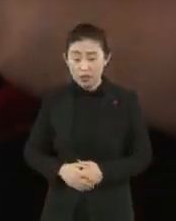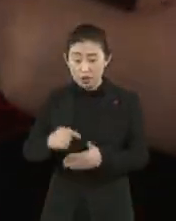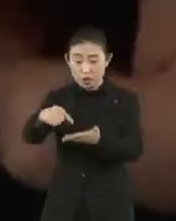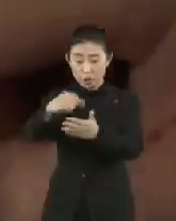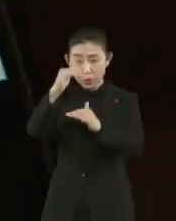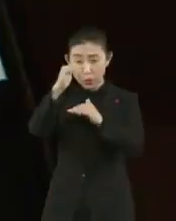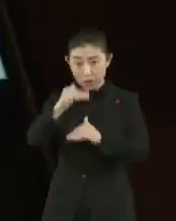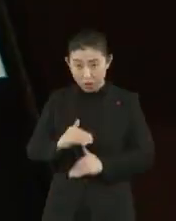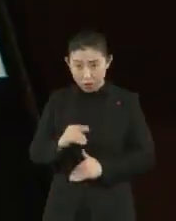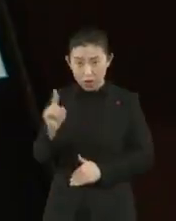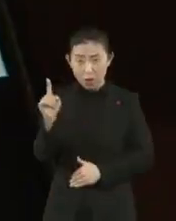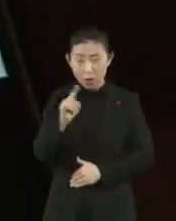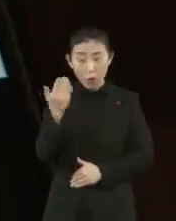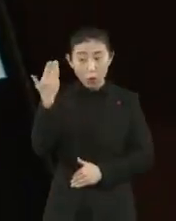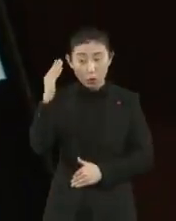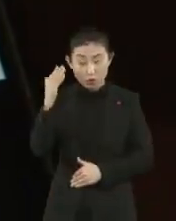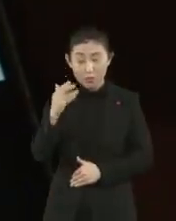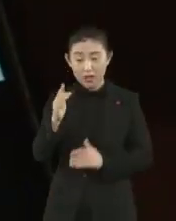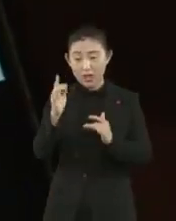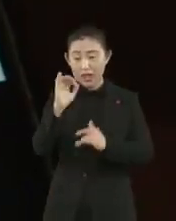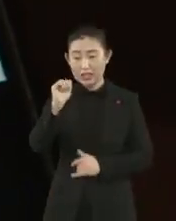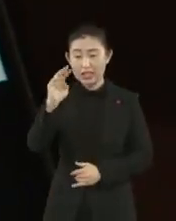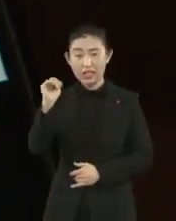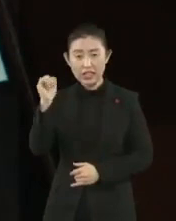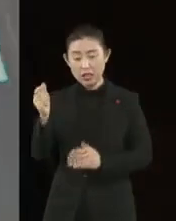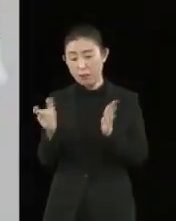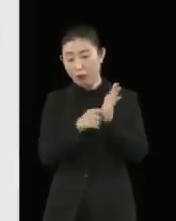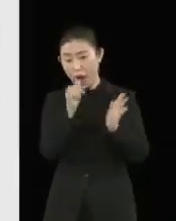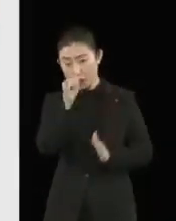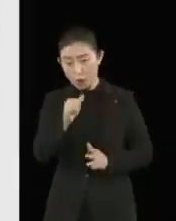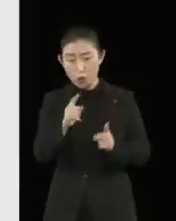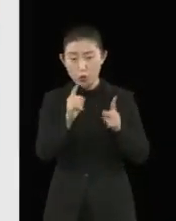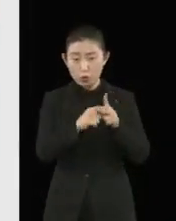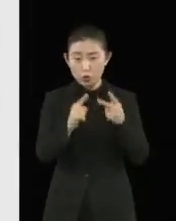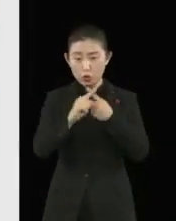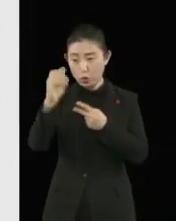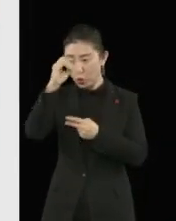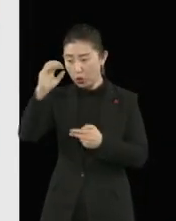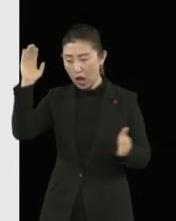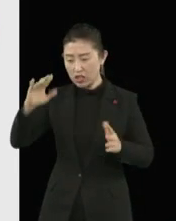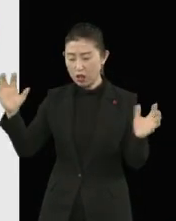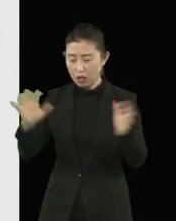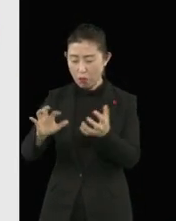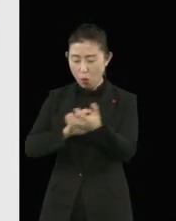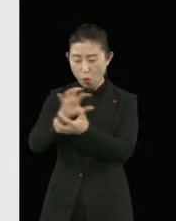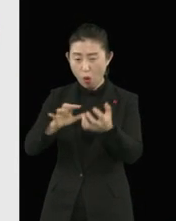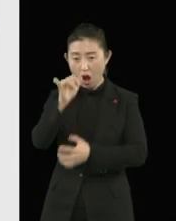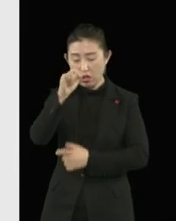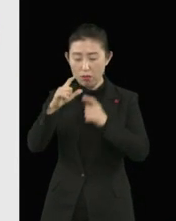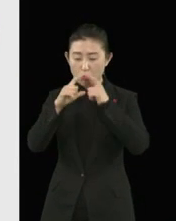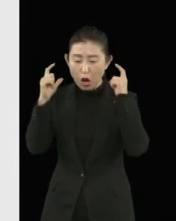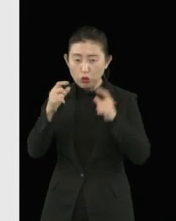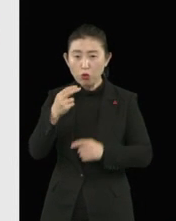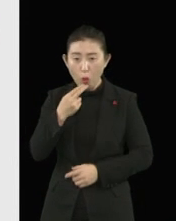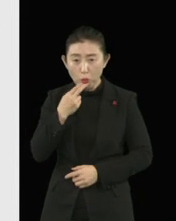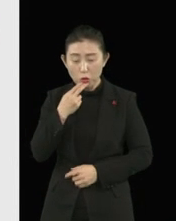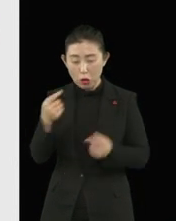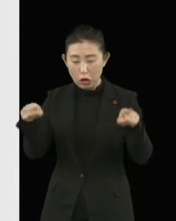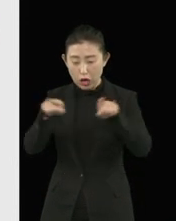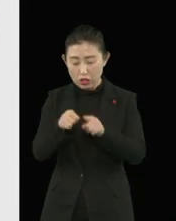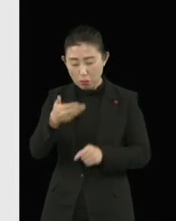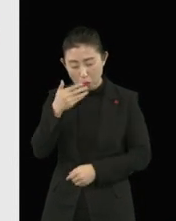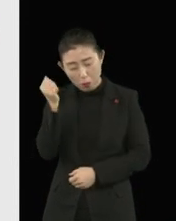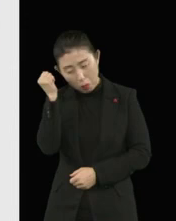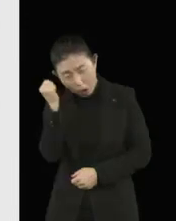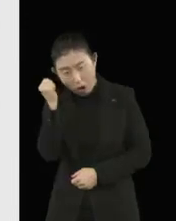내용이 되던 c sns 의 최근 다시 올라왔는데 초등학생부터 고등학생까지 섞여 지내며 마스크도 자라지 않고 숙식 하는게